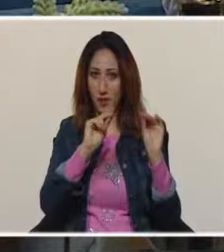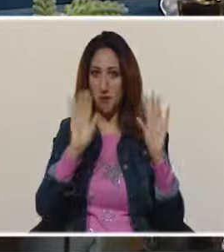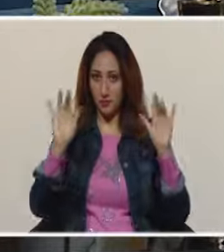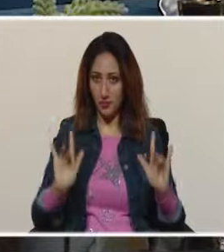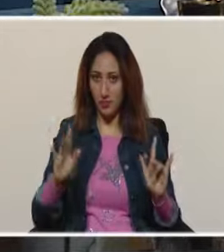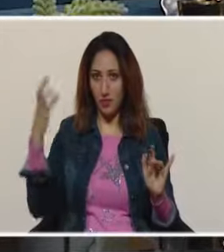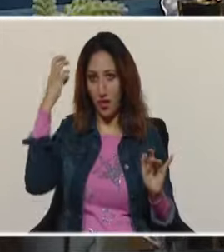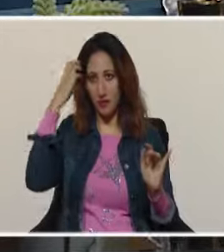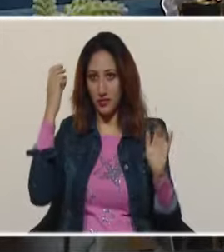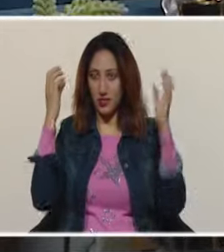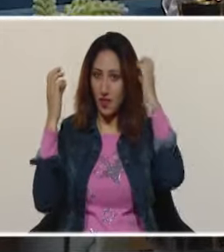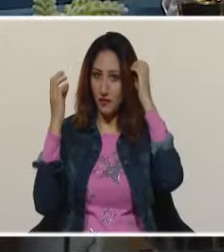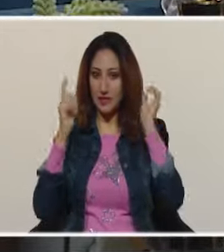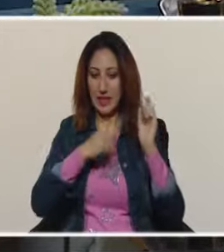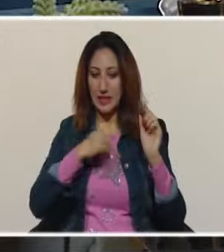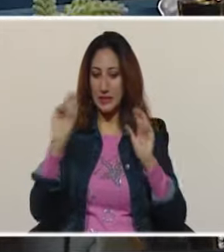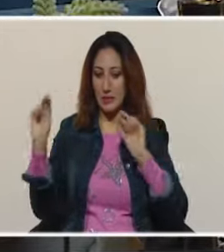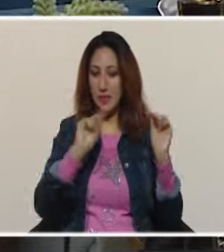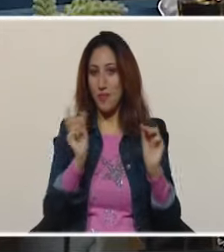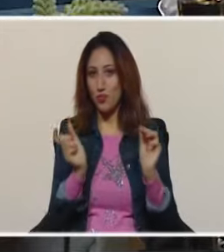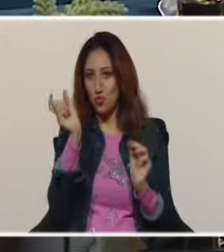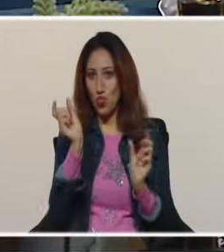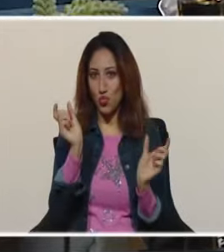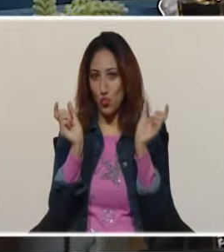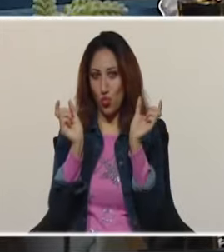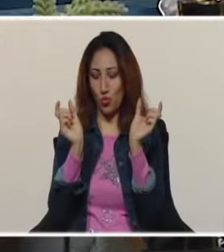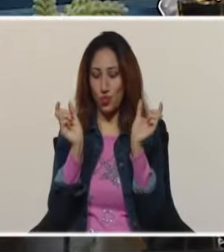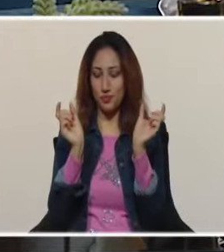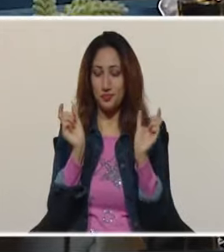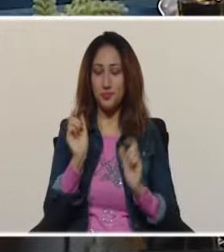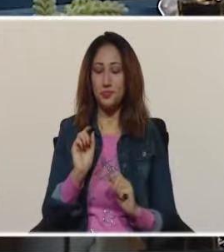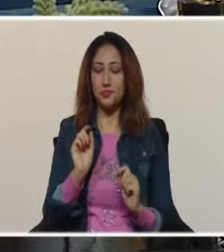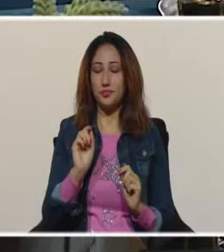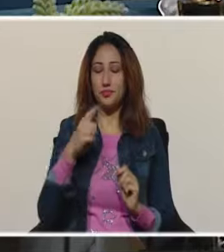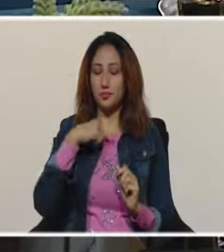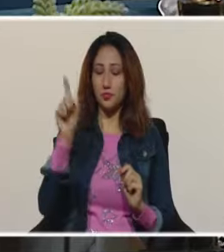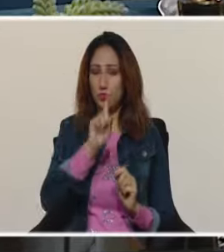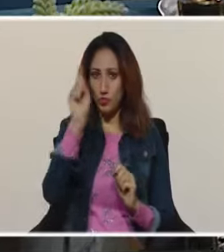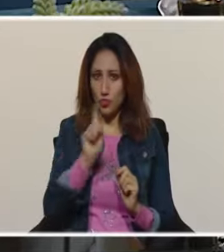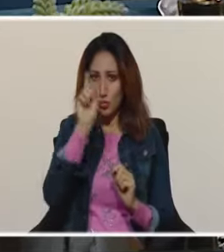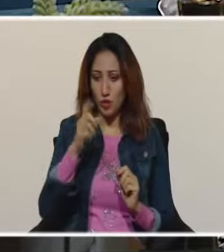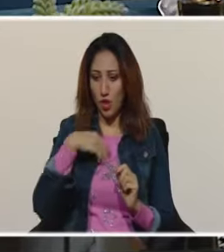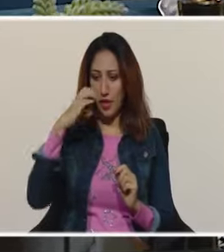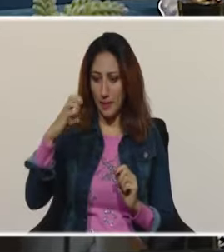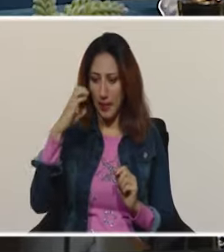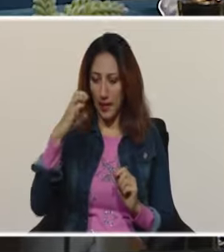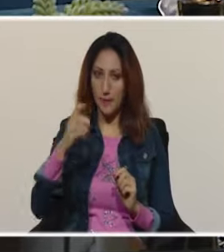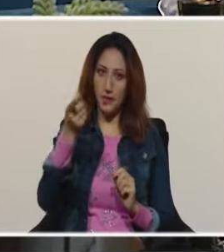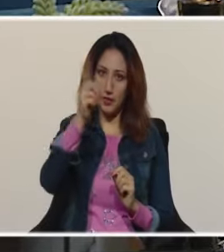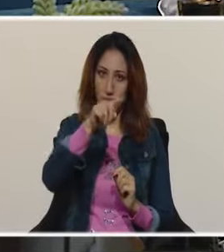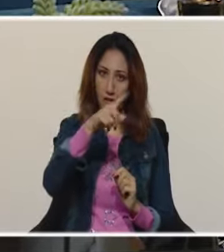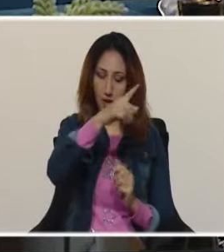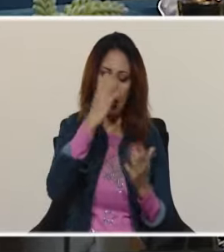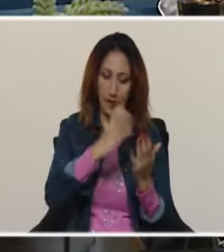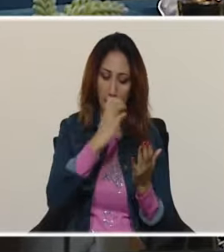هو خلى ندى ونجلاء. فاول ما مسكت الورقه طبعا كتبت كل الاسئله اللي انا مذاكراها وعارفاها كويس جدا، كتبتها